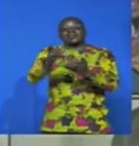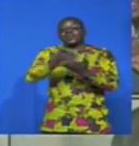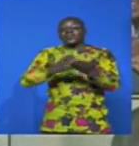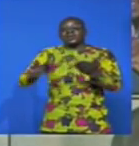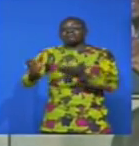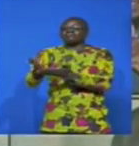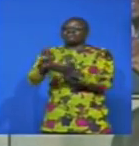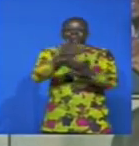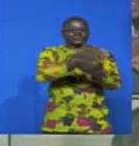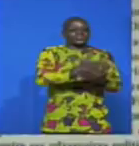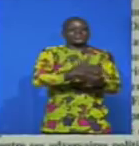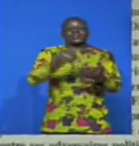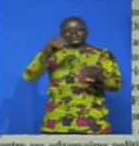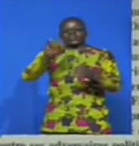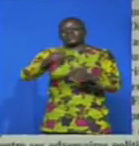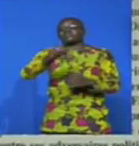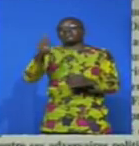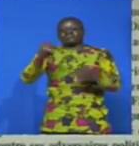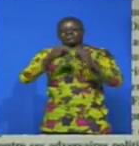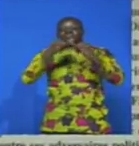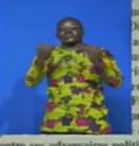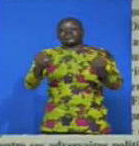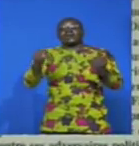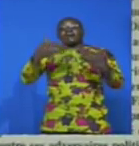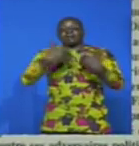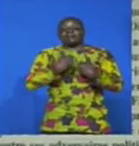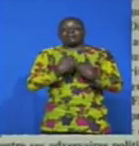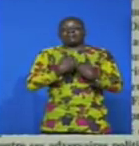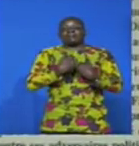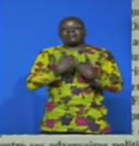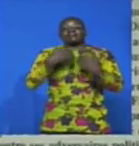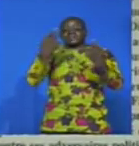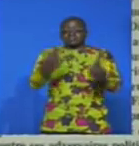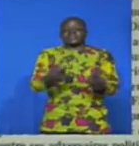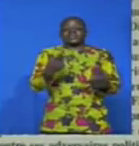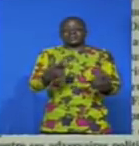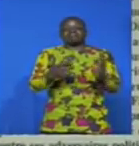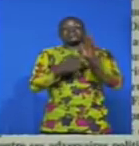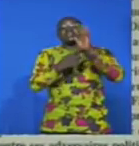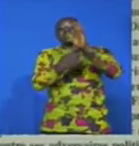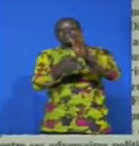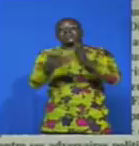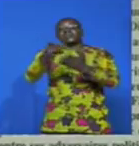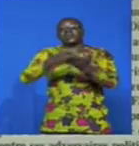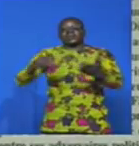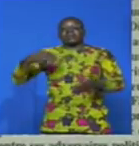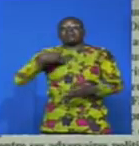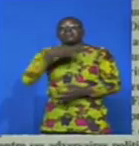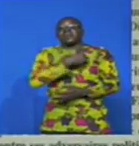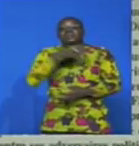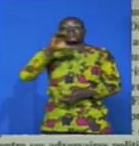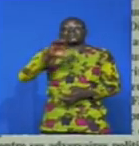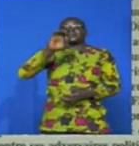mobilisation selon le pays et a enregistré la présence de représentants de partis membres du CEFOB et du